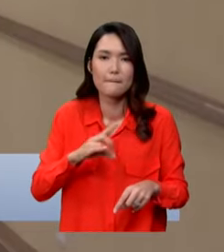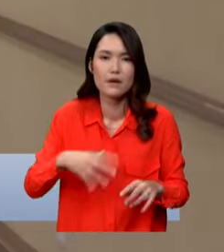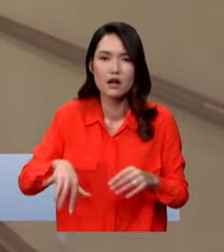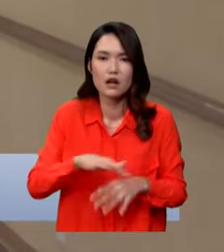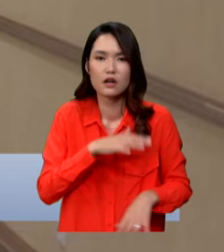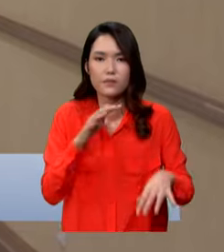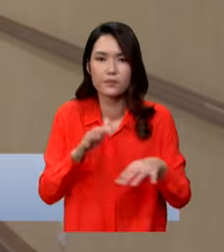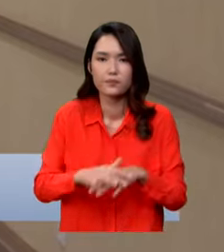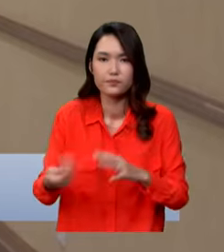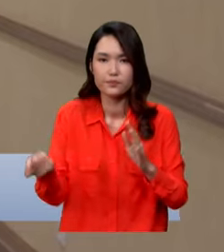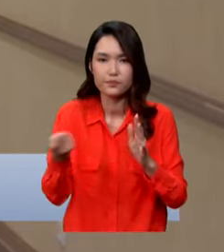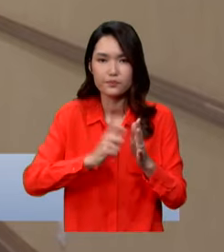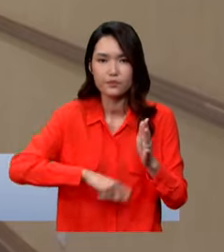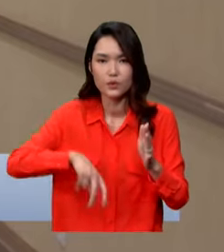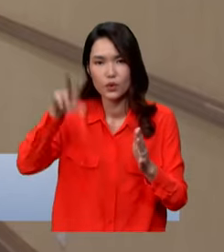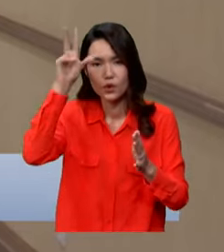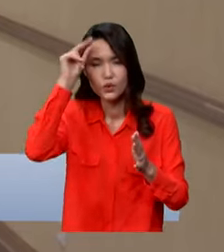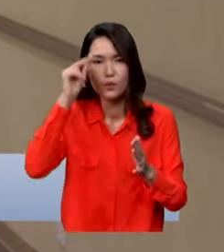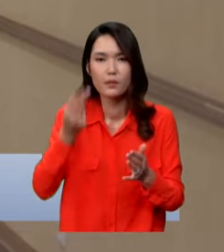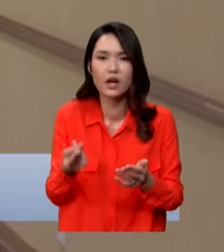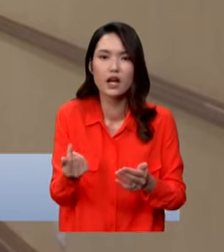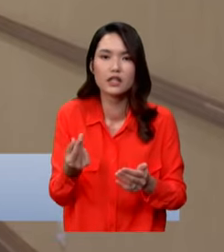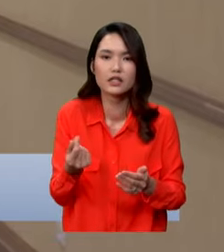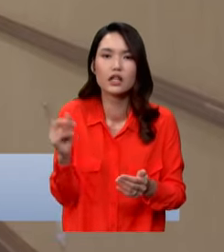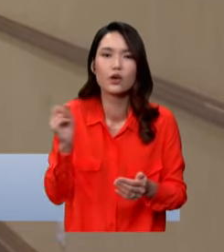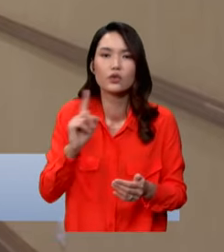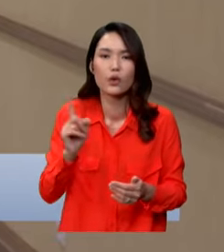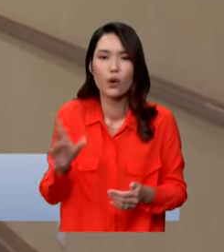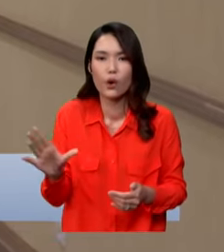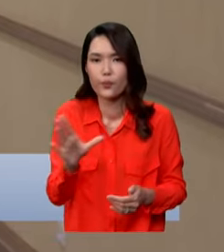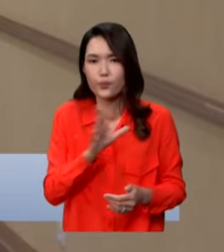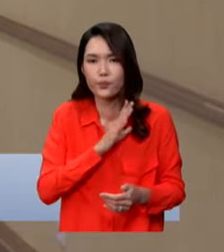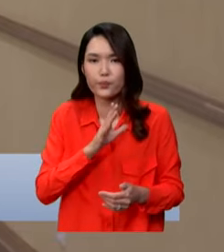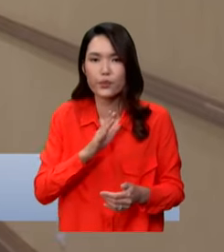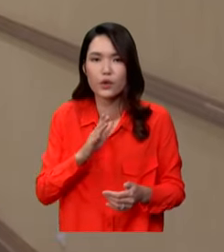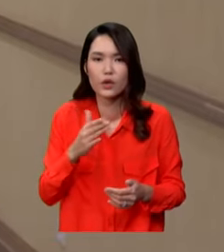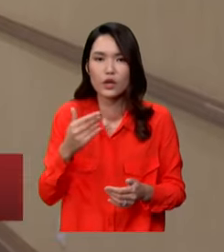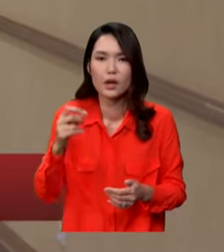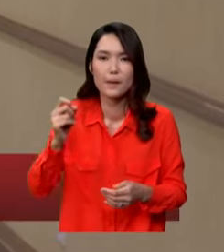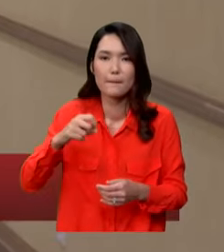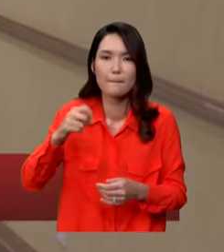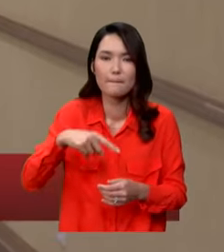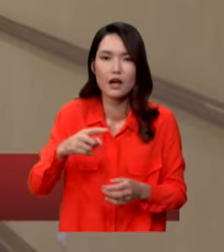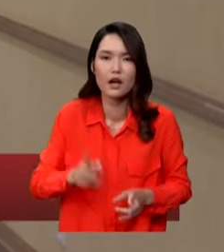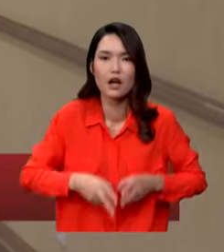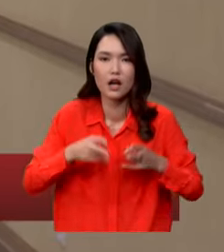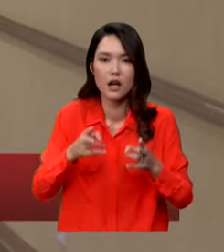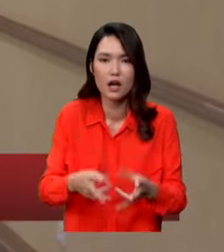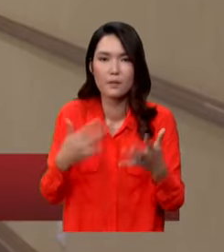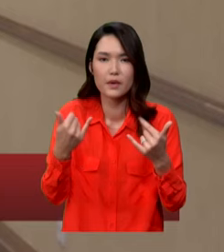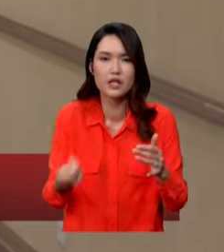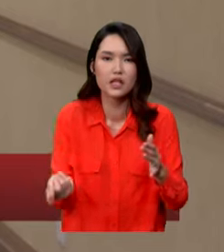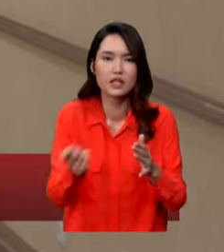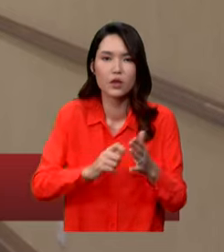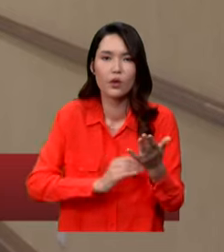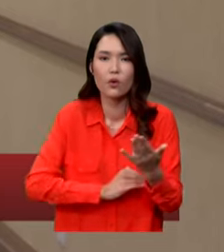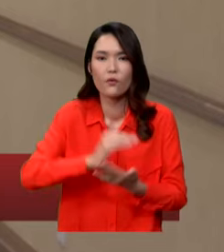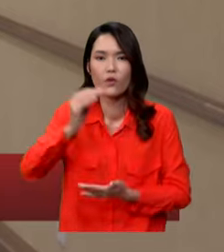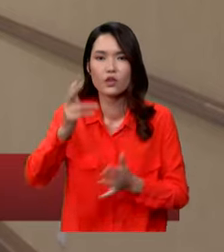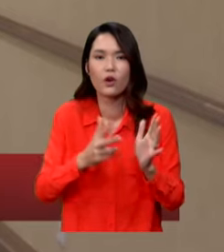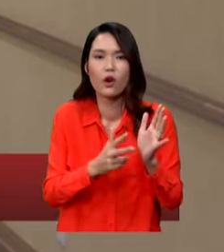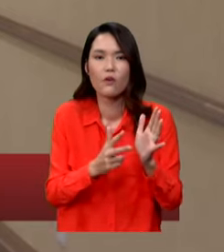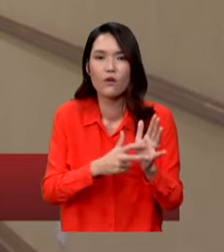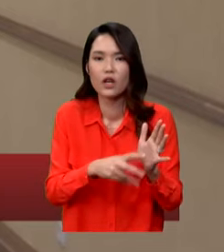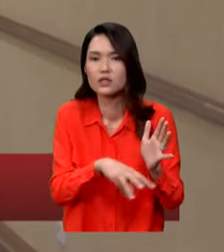банки блокируют суммы денег, которые были признаны мошенническими. На сегодня заблокировано свыше 800